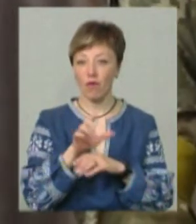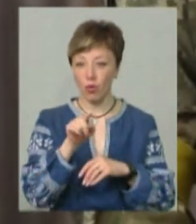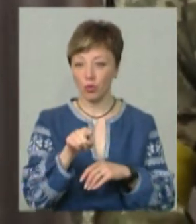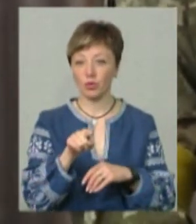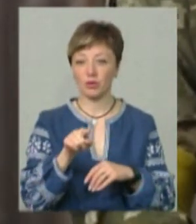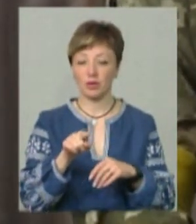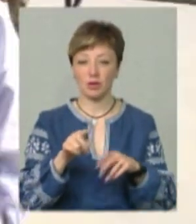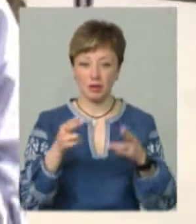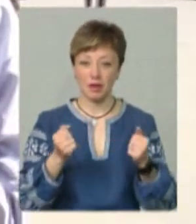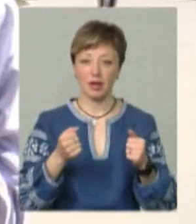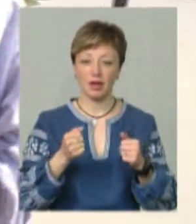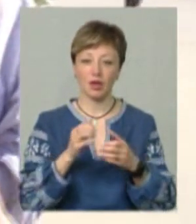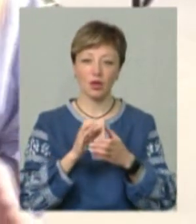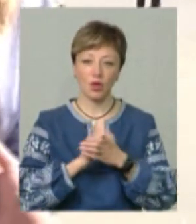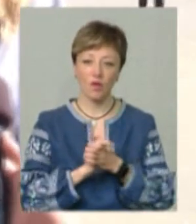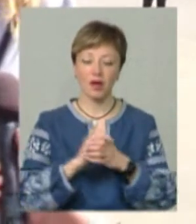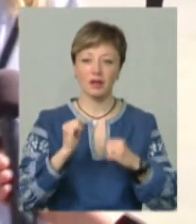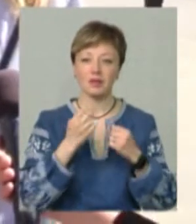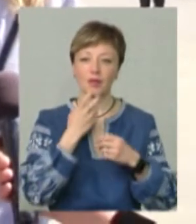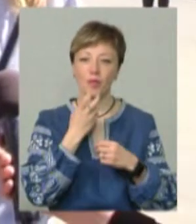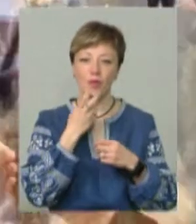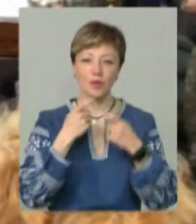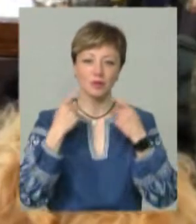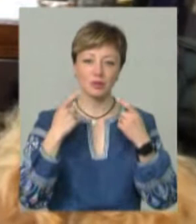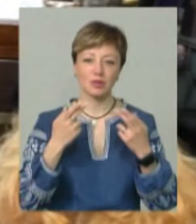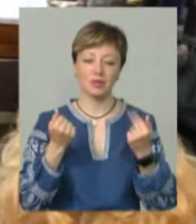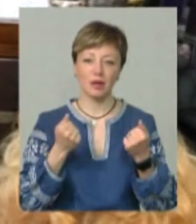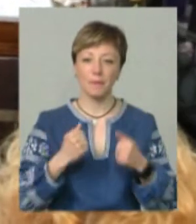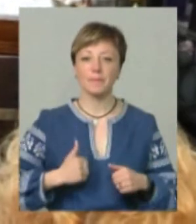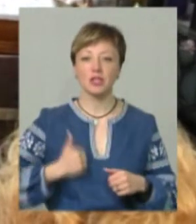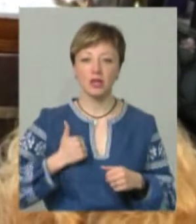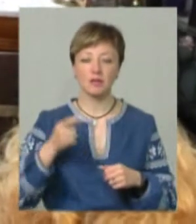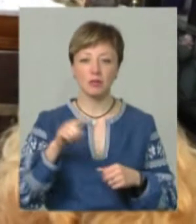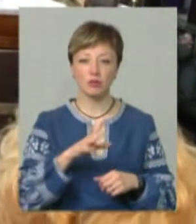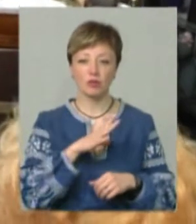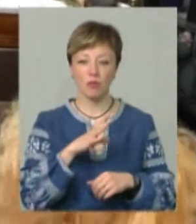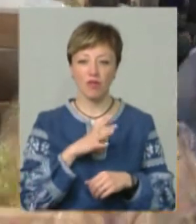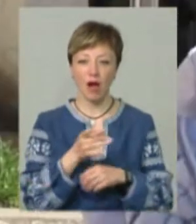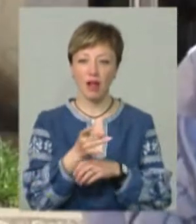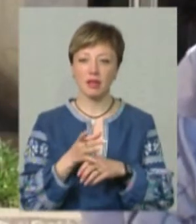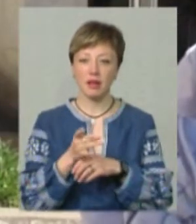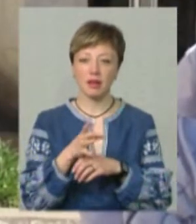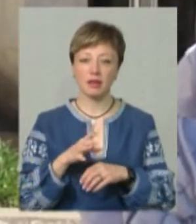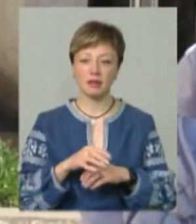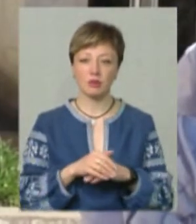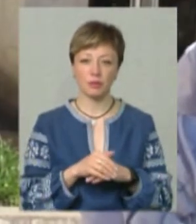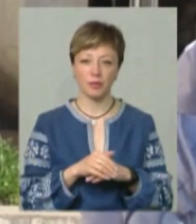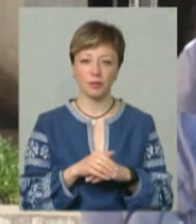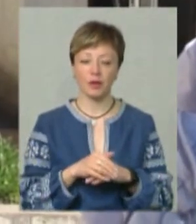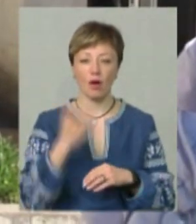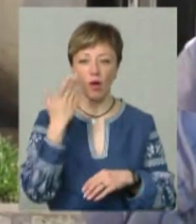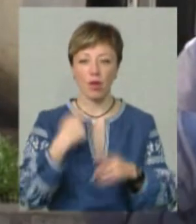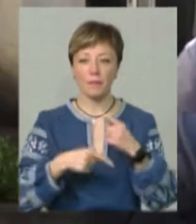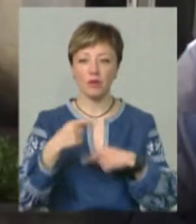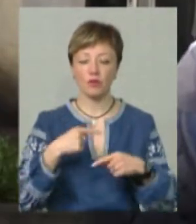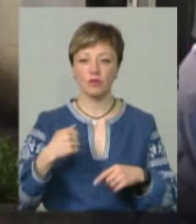фотографія. Товариський, да, товариський. Оце улипка, вона. Він пишався тим, що був артилеристом, каже Дмитро недужий. Коли він повернувся